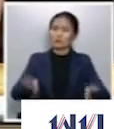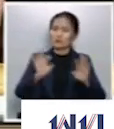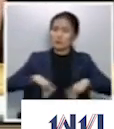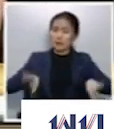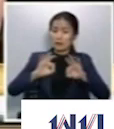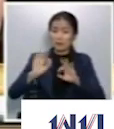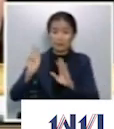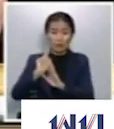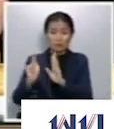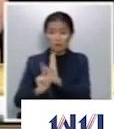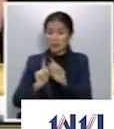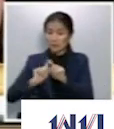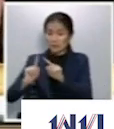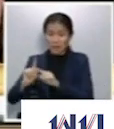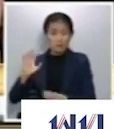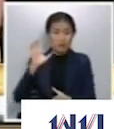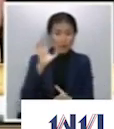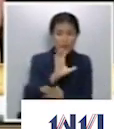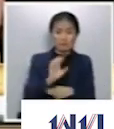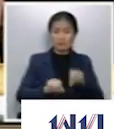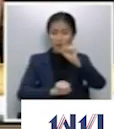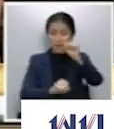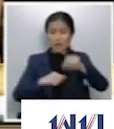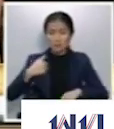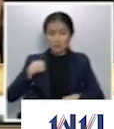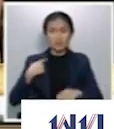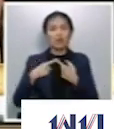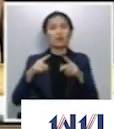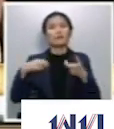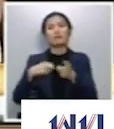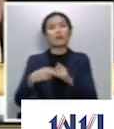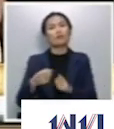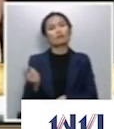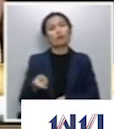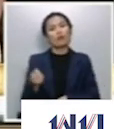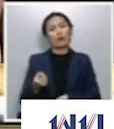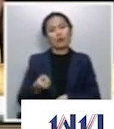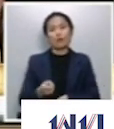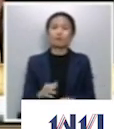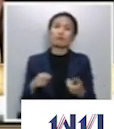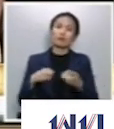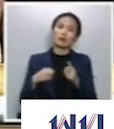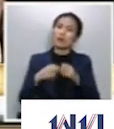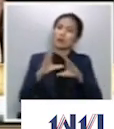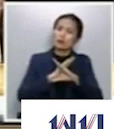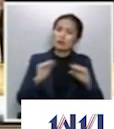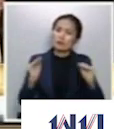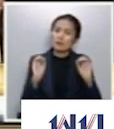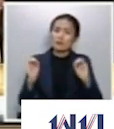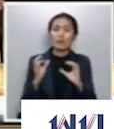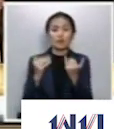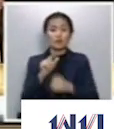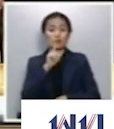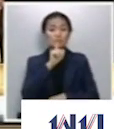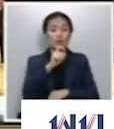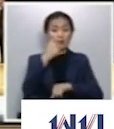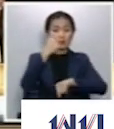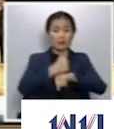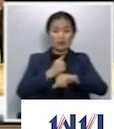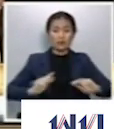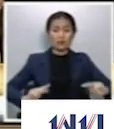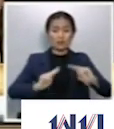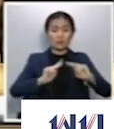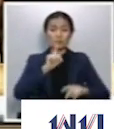คับใช้ไปแล้วแต่ปัญหายังไม่เบาบางลงจึงขอเรียนถามท่านรัฐมนตรีดังต่อไปนี้ข้อที่